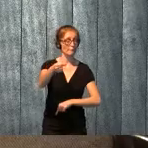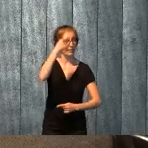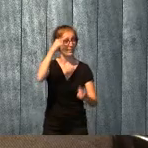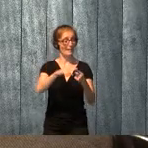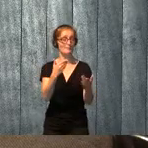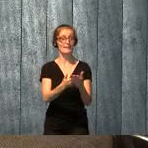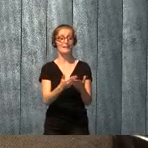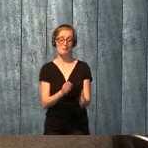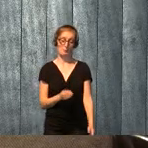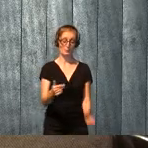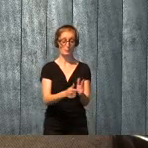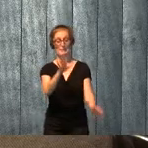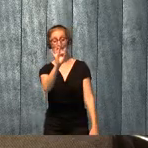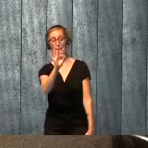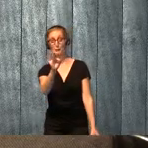question. Bordeaux